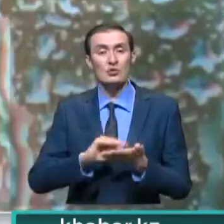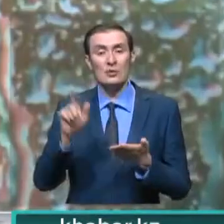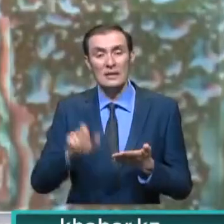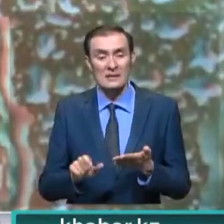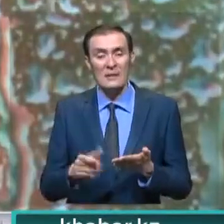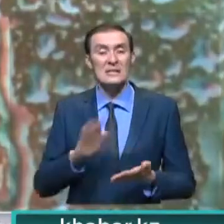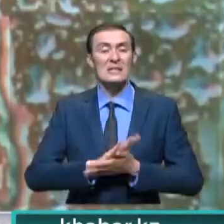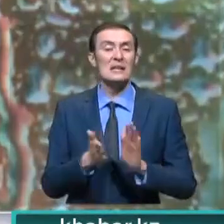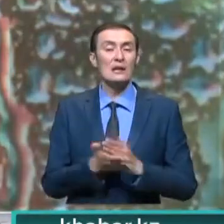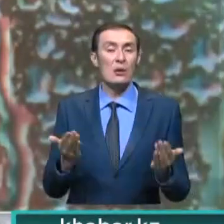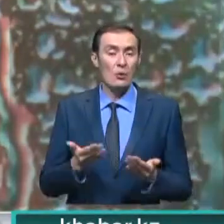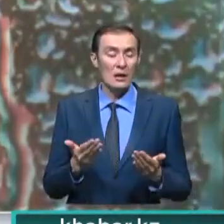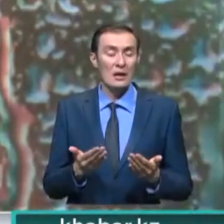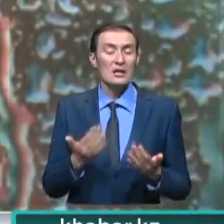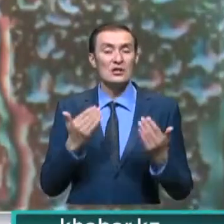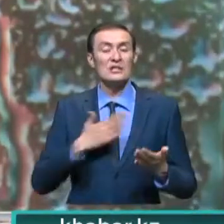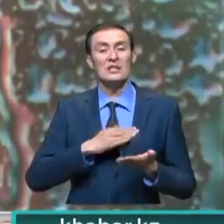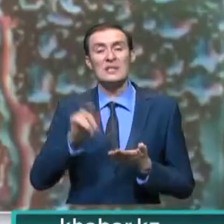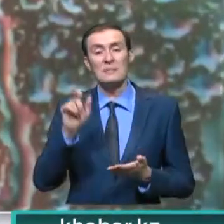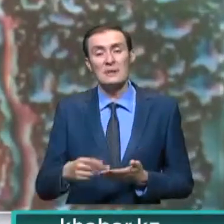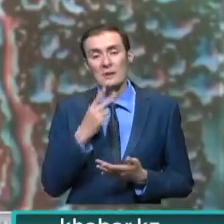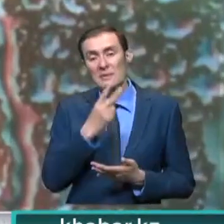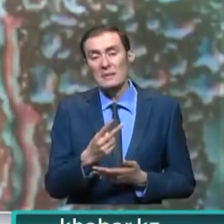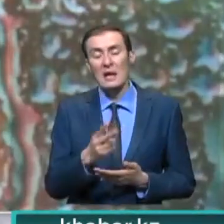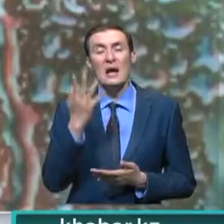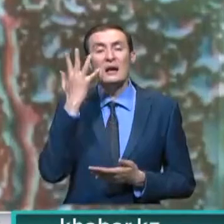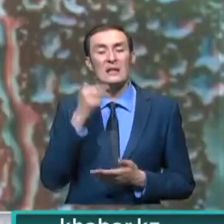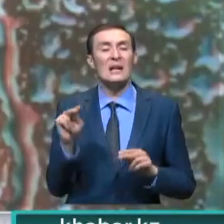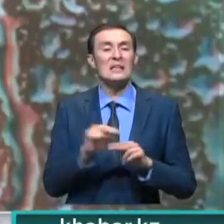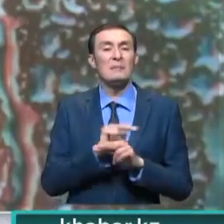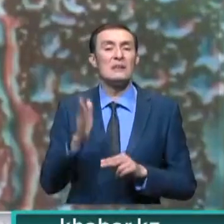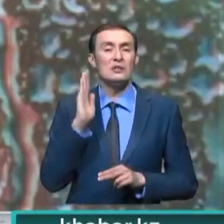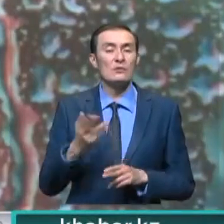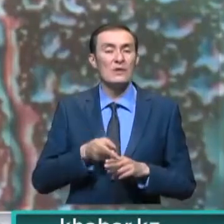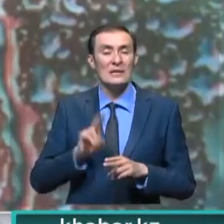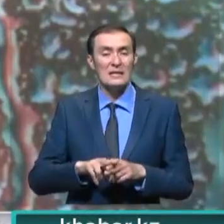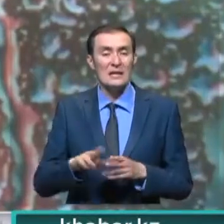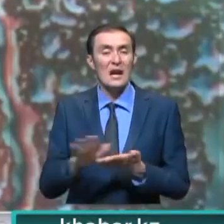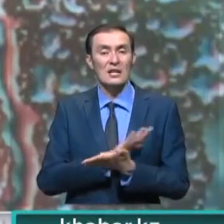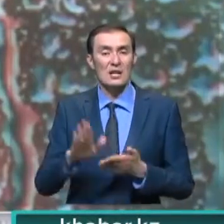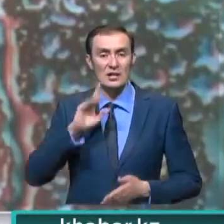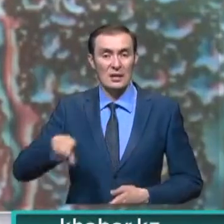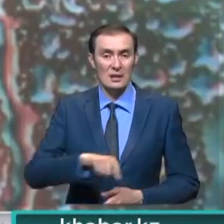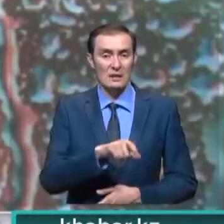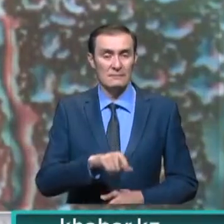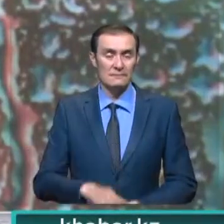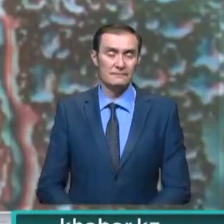их состояние. Алина Ташмагамбетова выясняла, когда отремонтируют дренажные арыки.